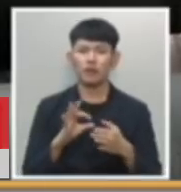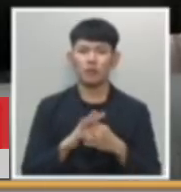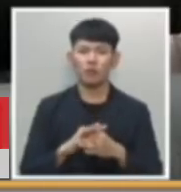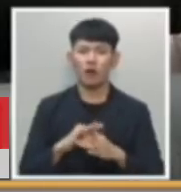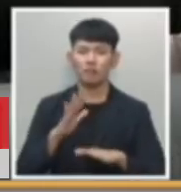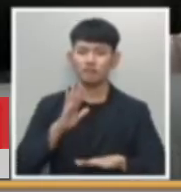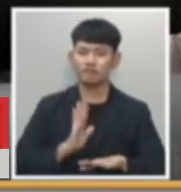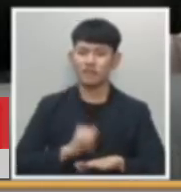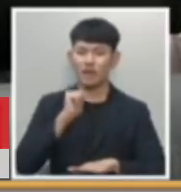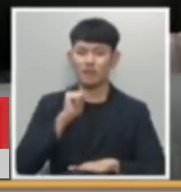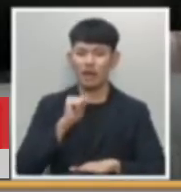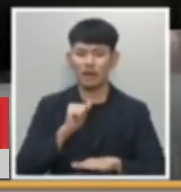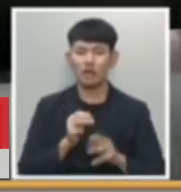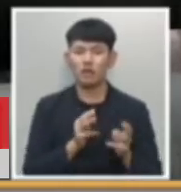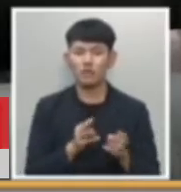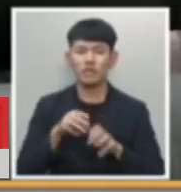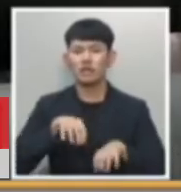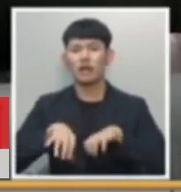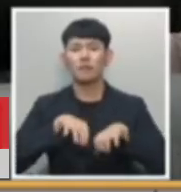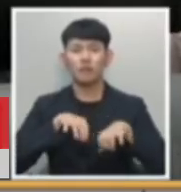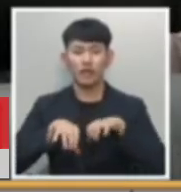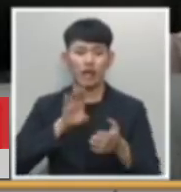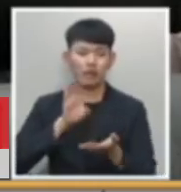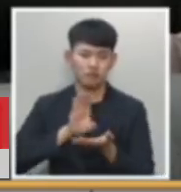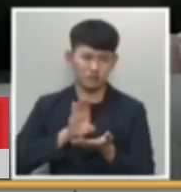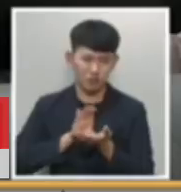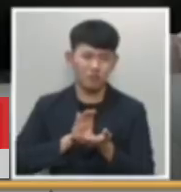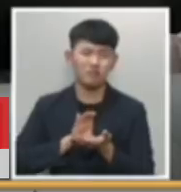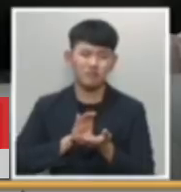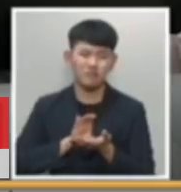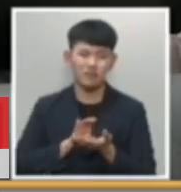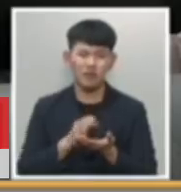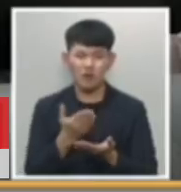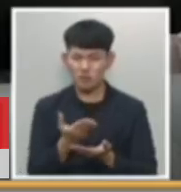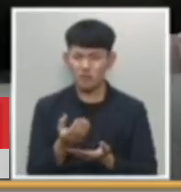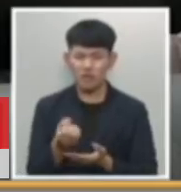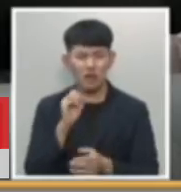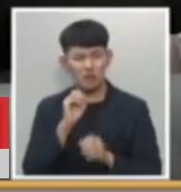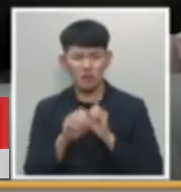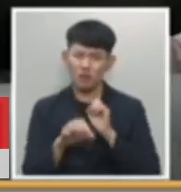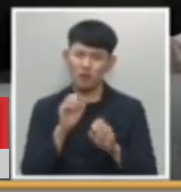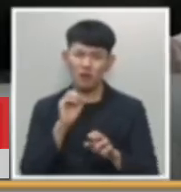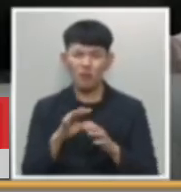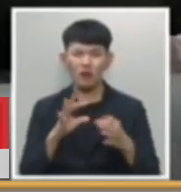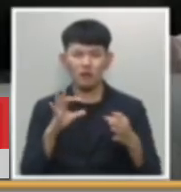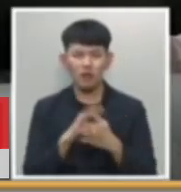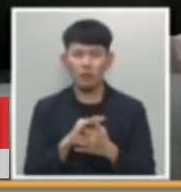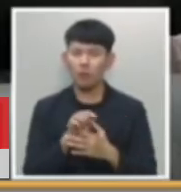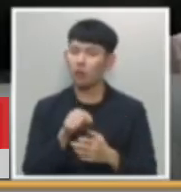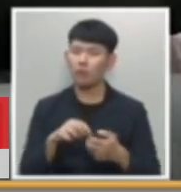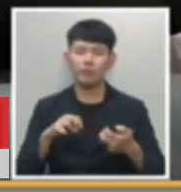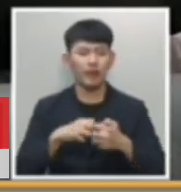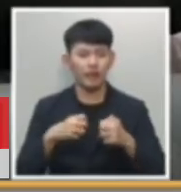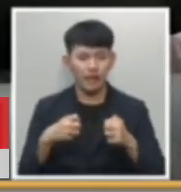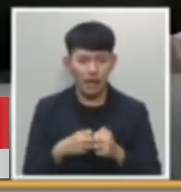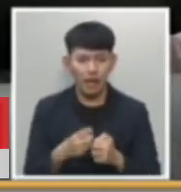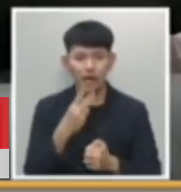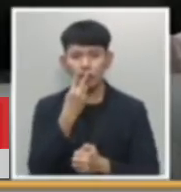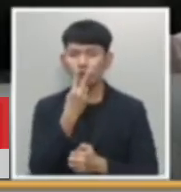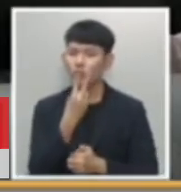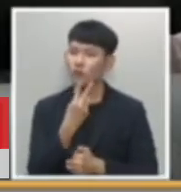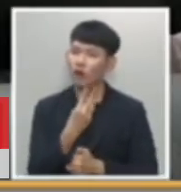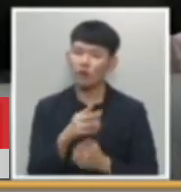ารถในการบริหารงบประมาณที่หลายท่านหลายคนได้ชี้ให้เห็นเรื่องความบกพร่องความไร้ประสิทธิภ